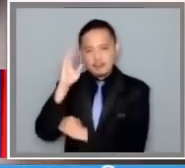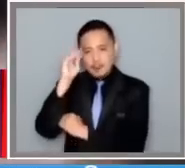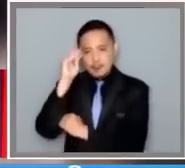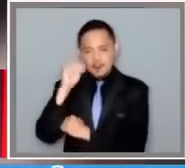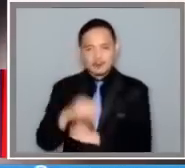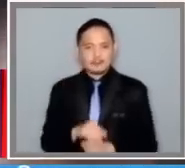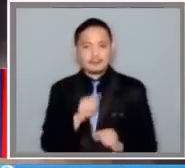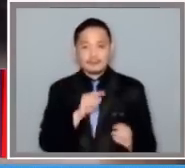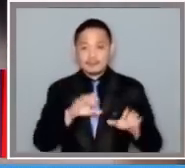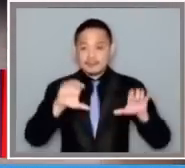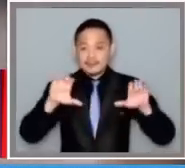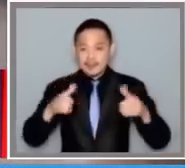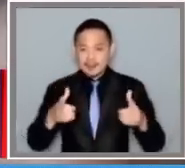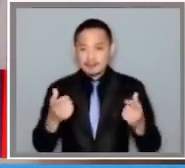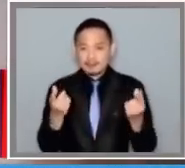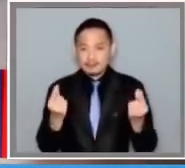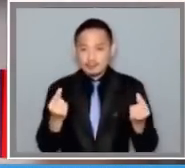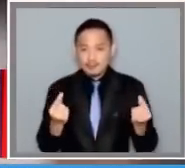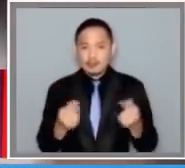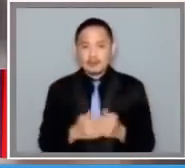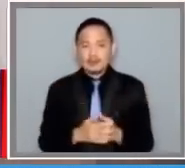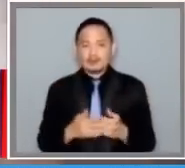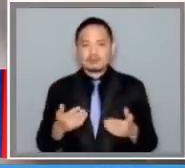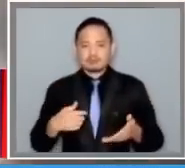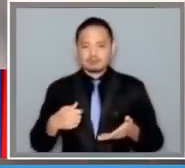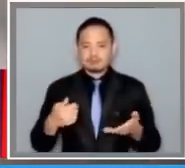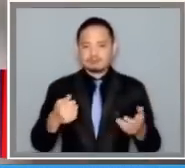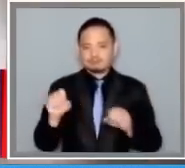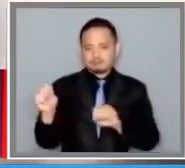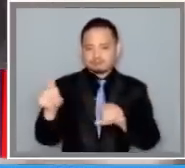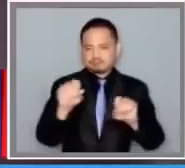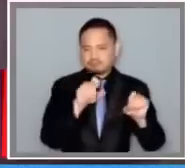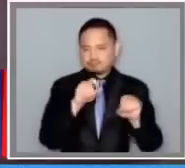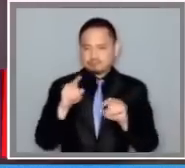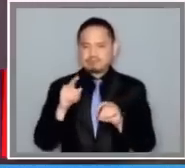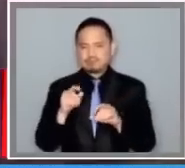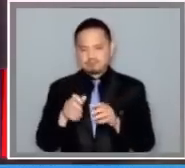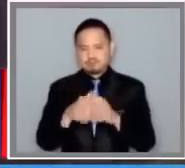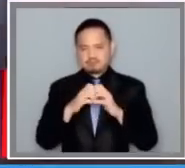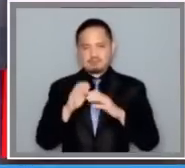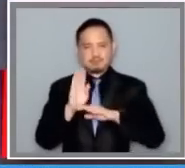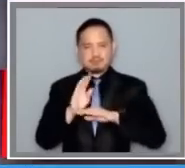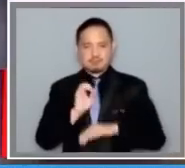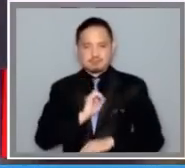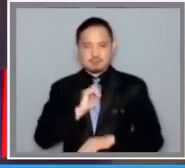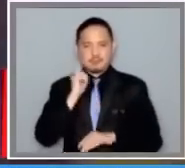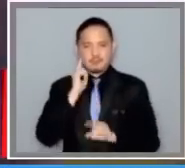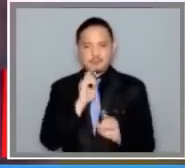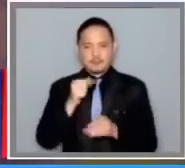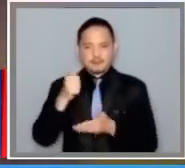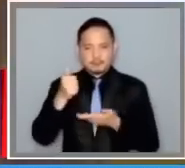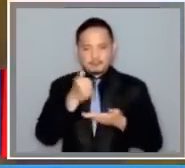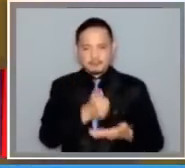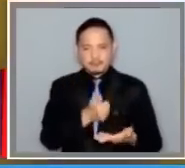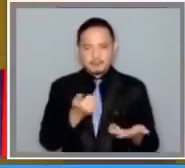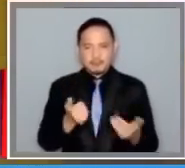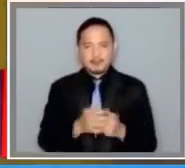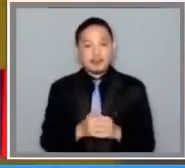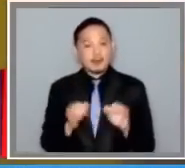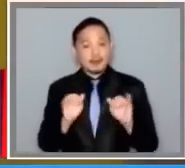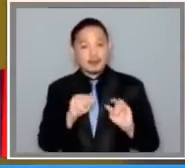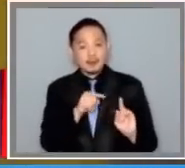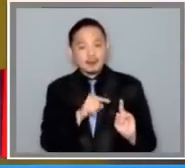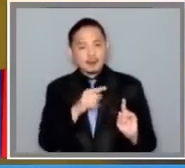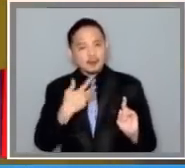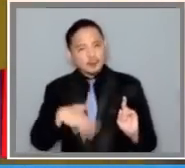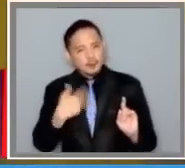para matustusan ang kanyang pangbaon sa eskwela. Ayon naman sa kumuha ng video na si Lander Estrada, bilib daw talaga sila sa sipag